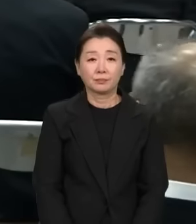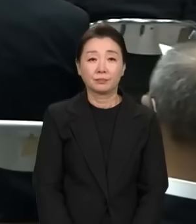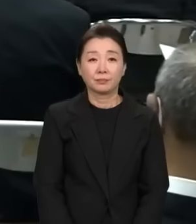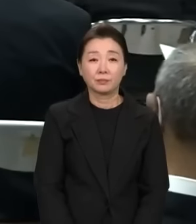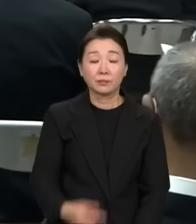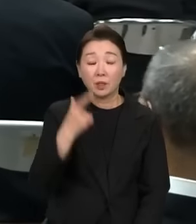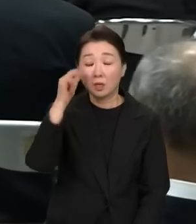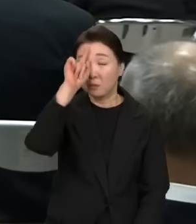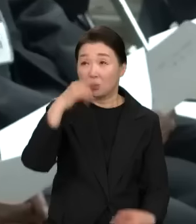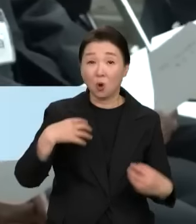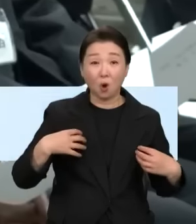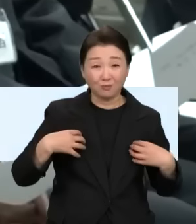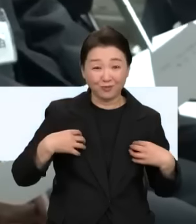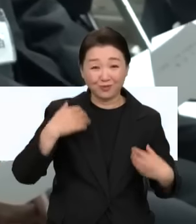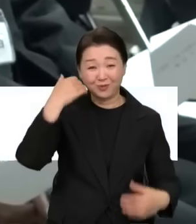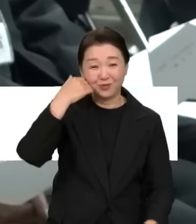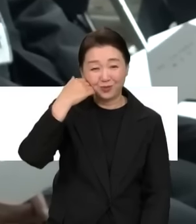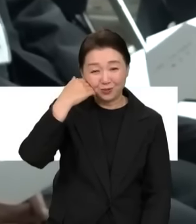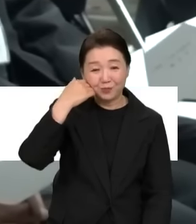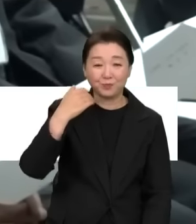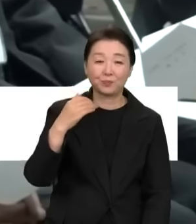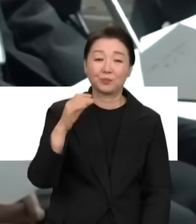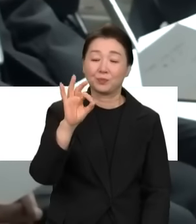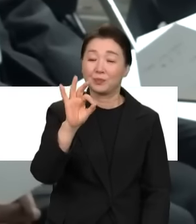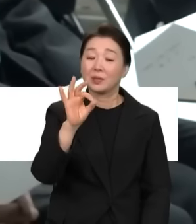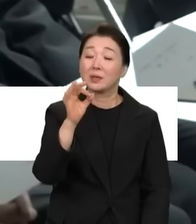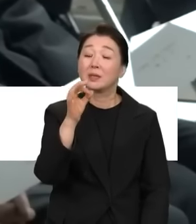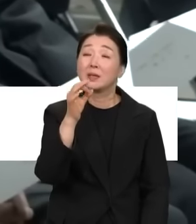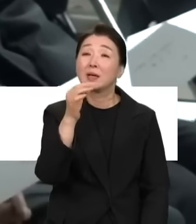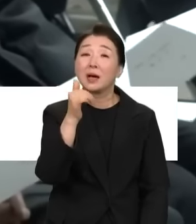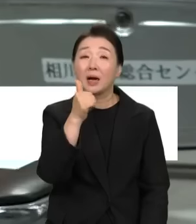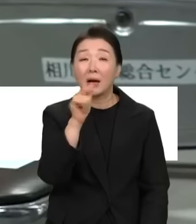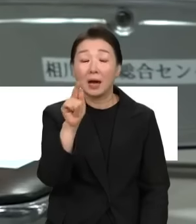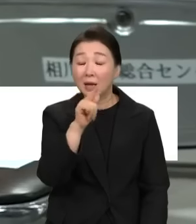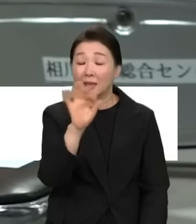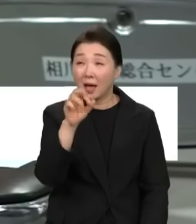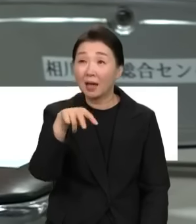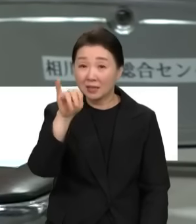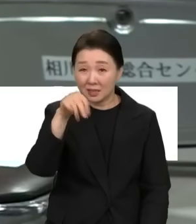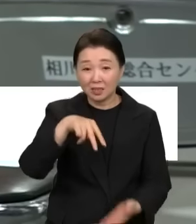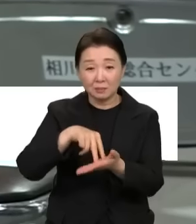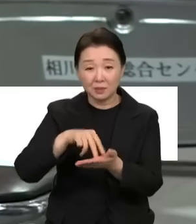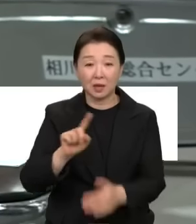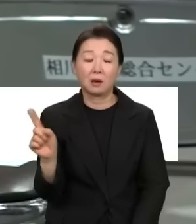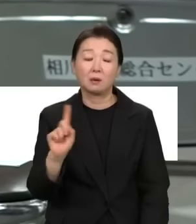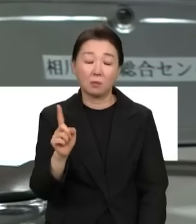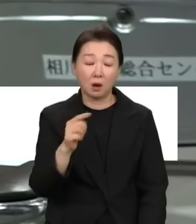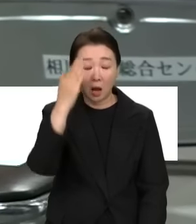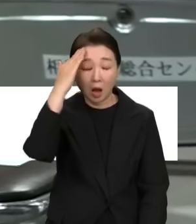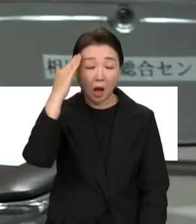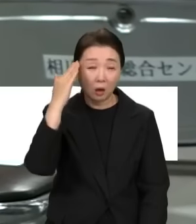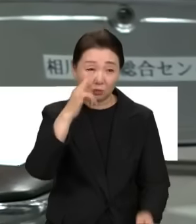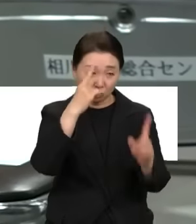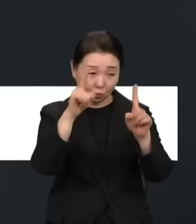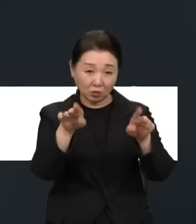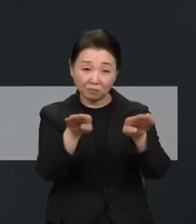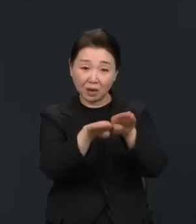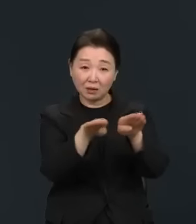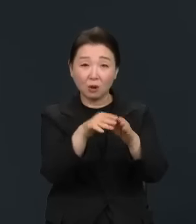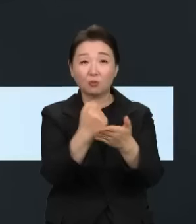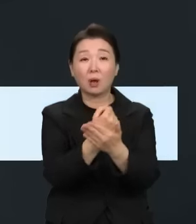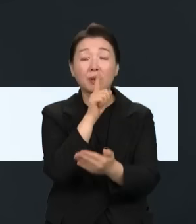일본 정부 대변인격인 하야시 관방장관은 어제 오전 한국의 추도식 불참이 유감이라고 밝혔습니다. 우리 정부는